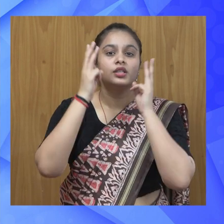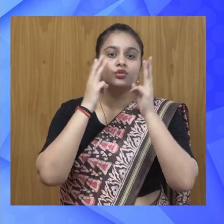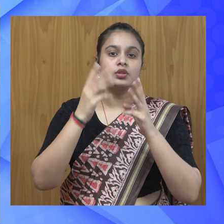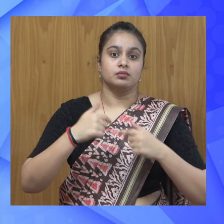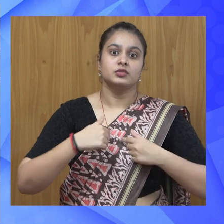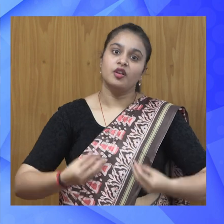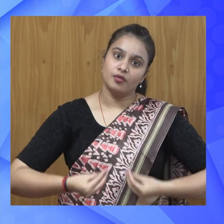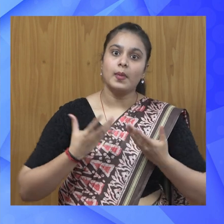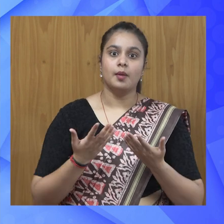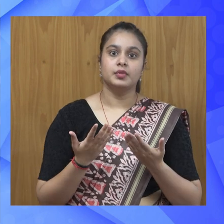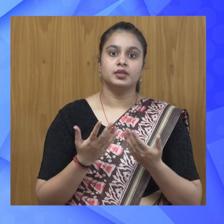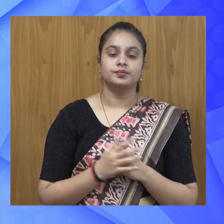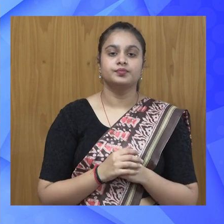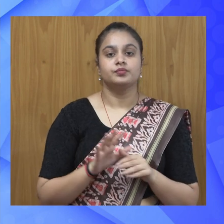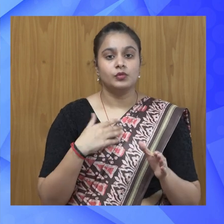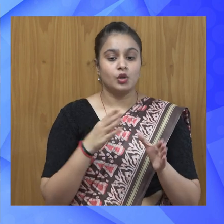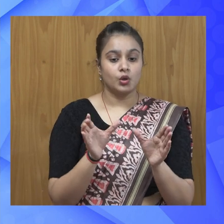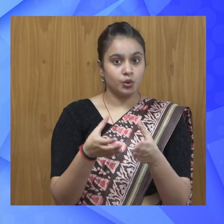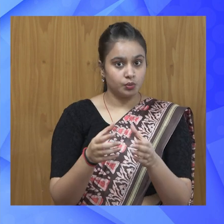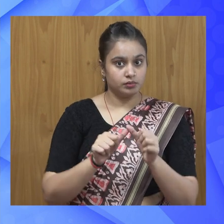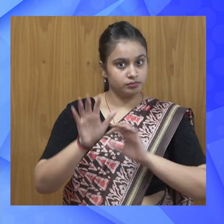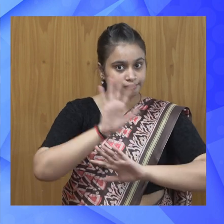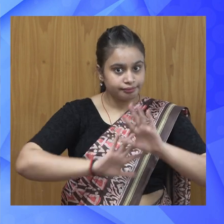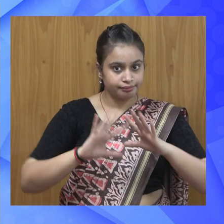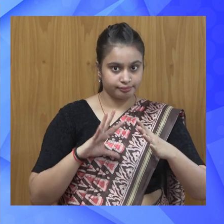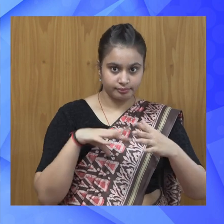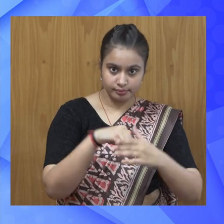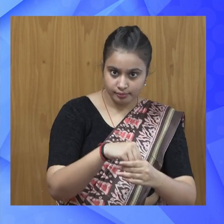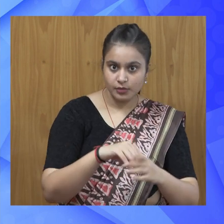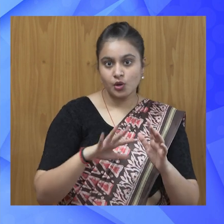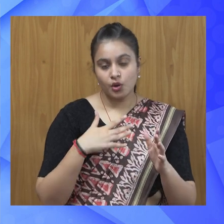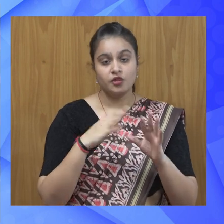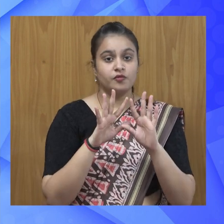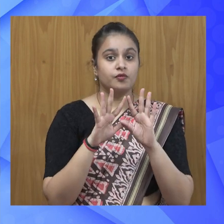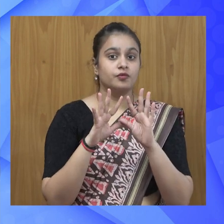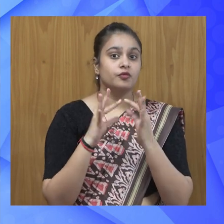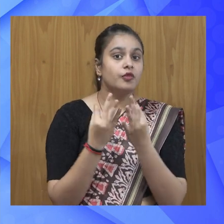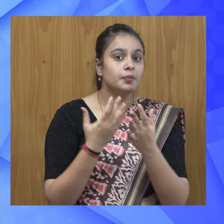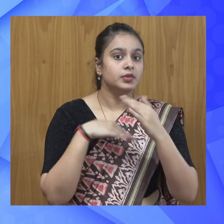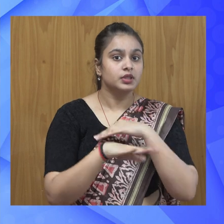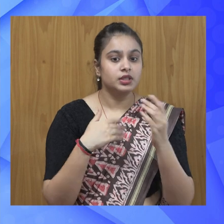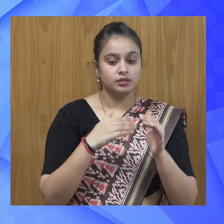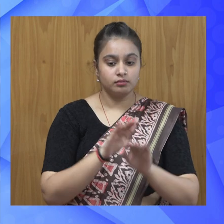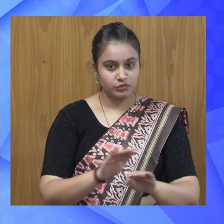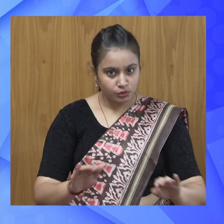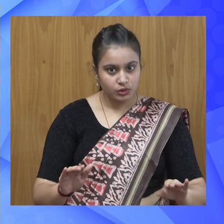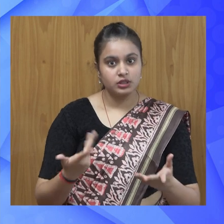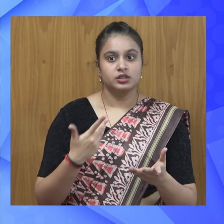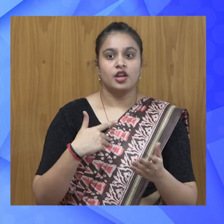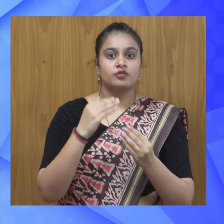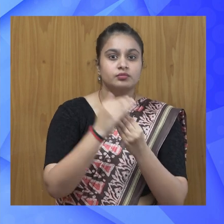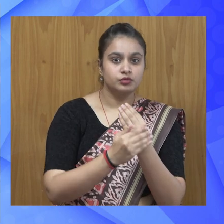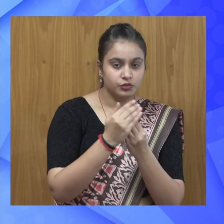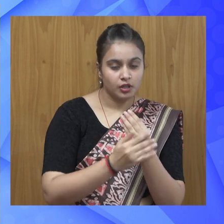अच्छा लगेगा। और ग्रुप एक्टिविटीज में पार्ट लें, और अपने अगर घर में बाकी लोग हैं, छोटे बच्चे हैं या पेट्स हैं,